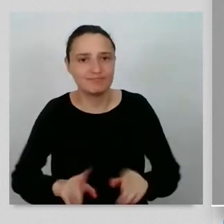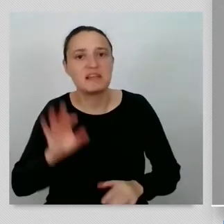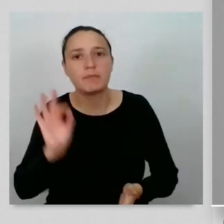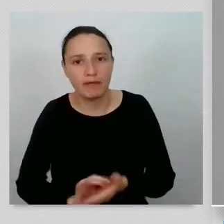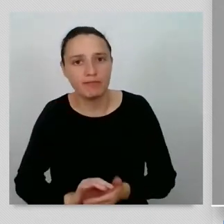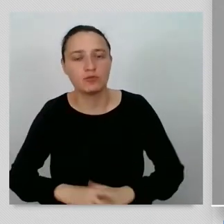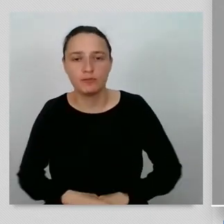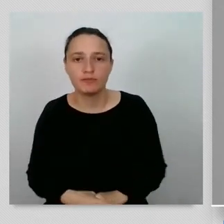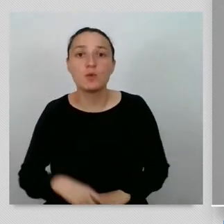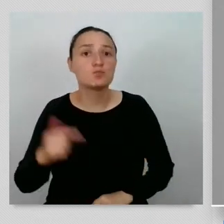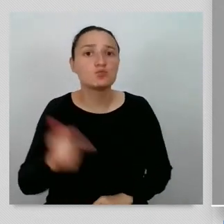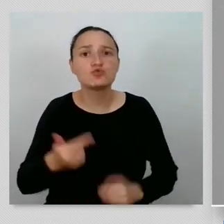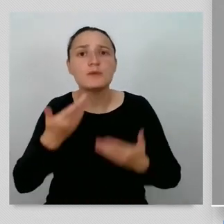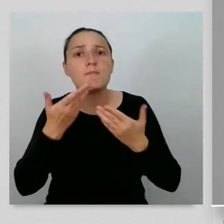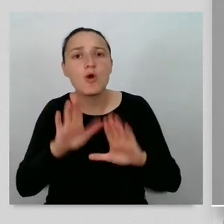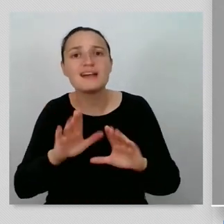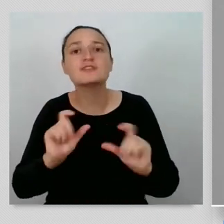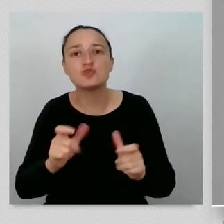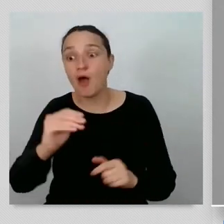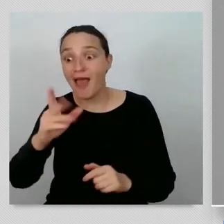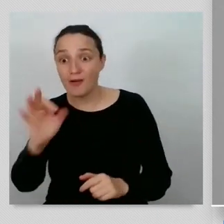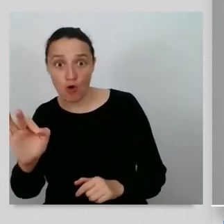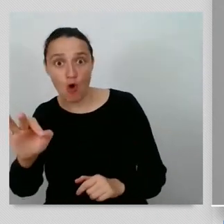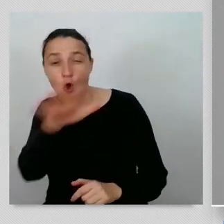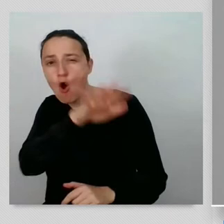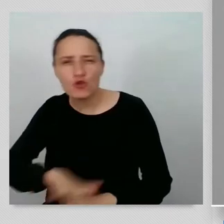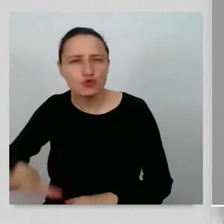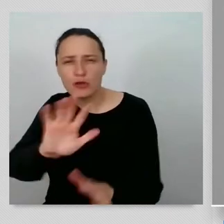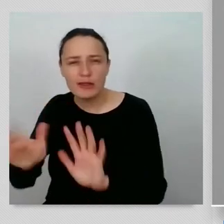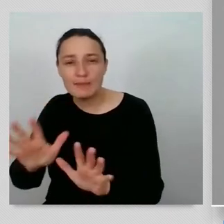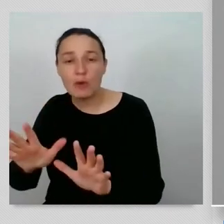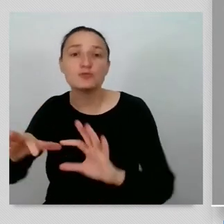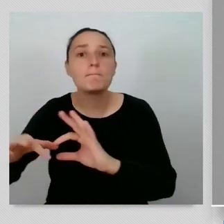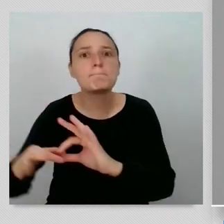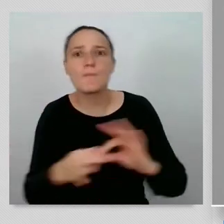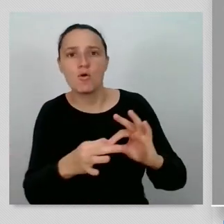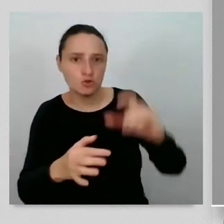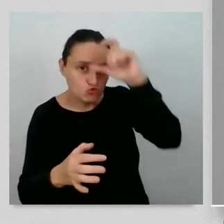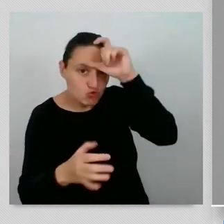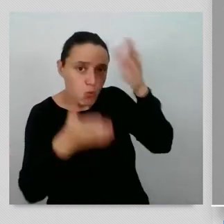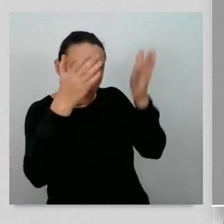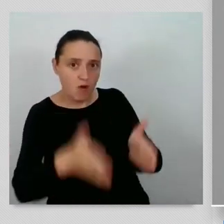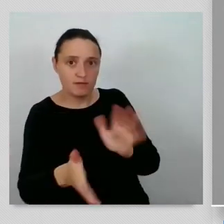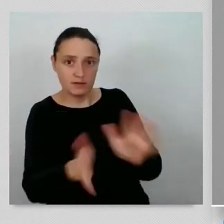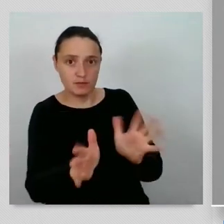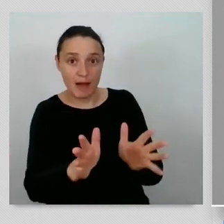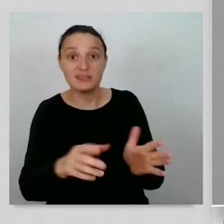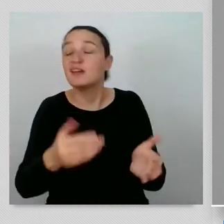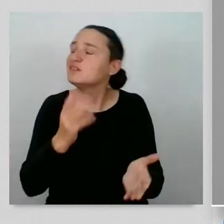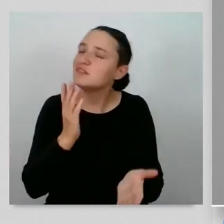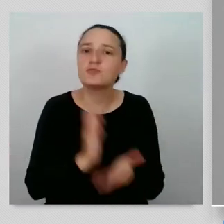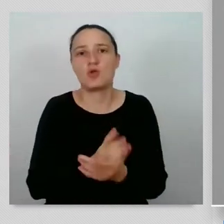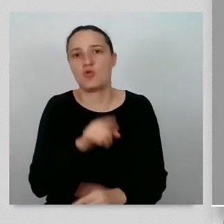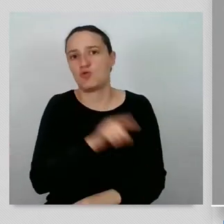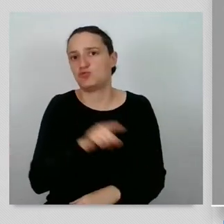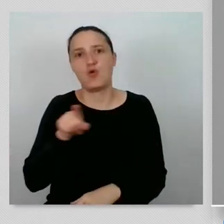pokażemy trwałego związku, dbałości o otoczenie poprzez dobrą kondycję ludzką, poprzez to, że tylko w ten sposób ta dobra